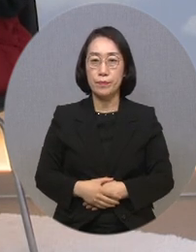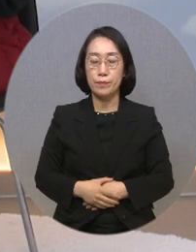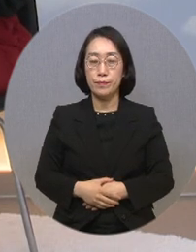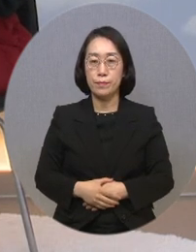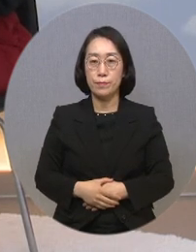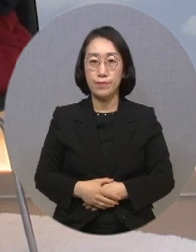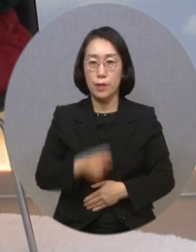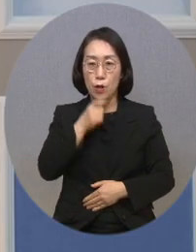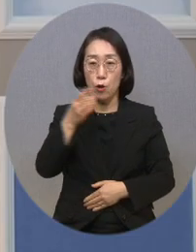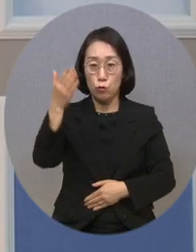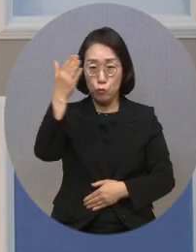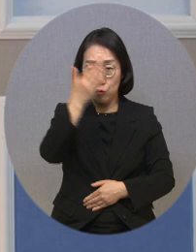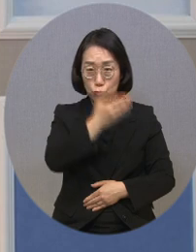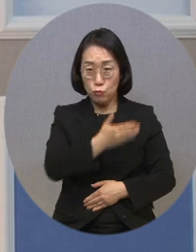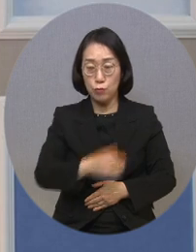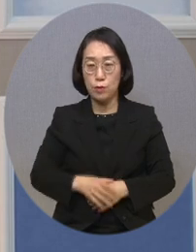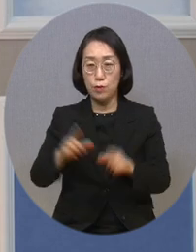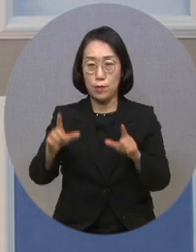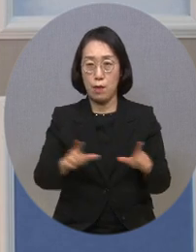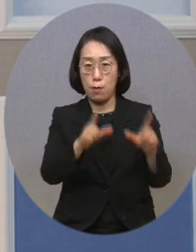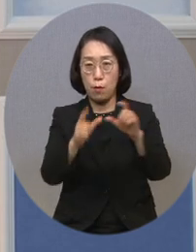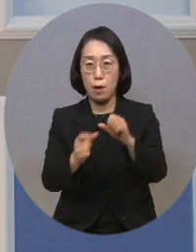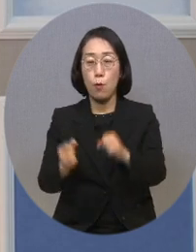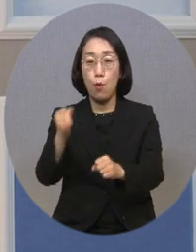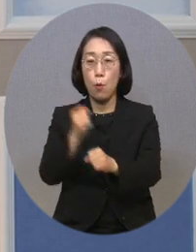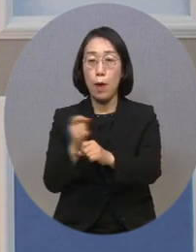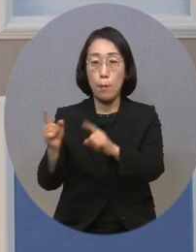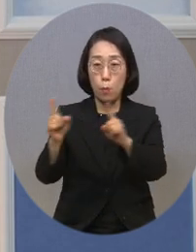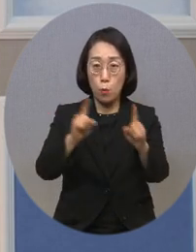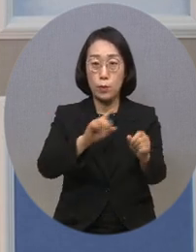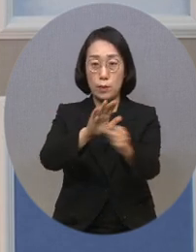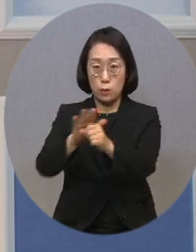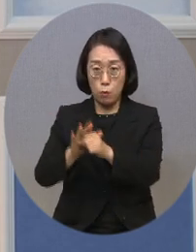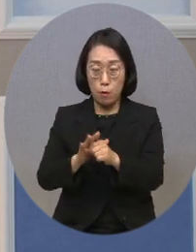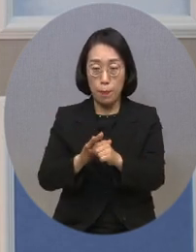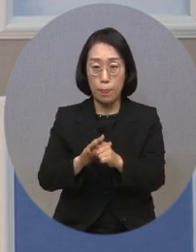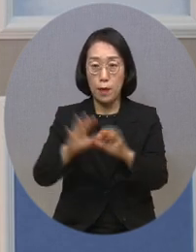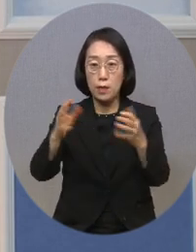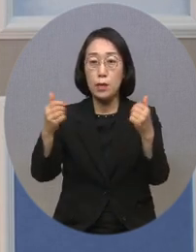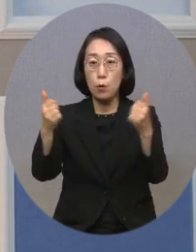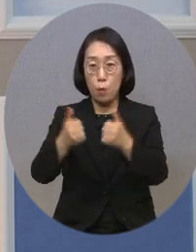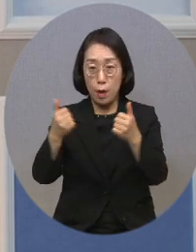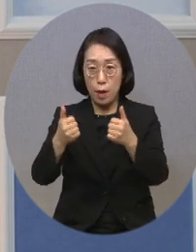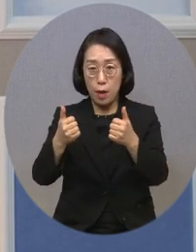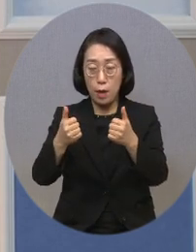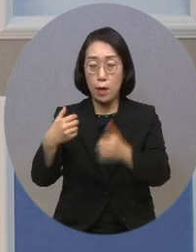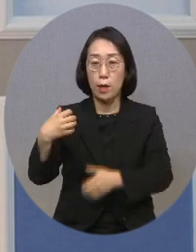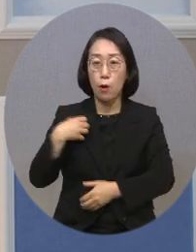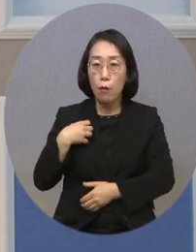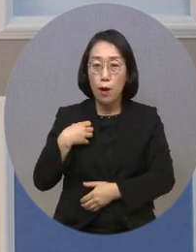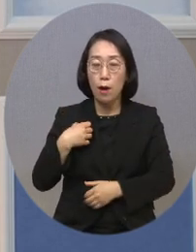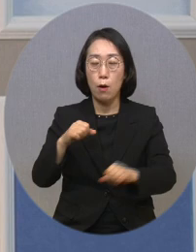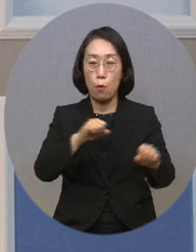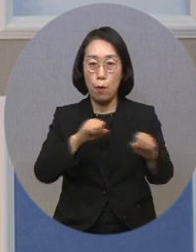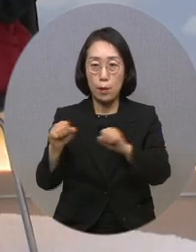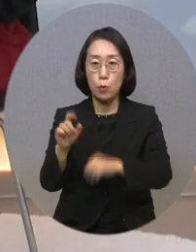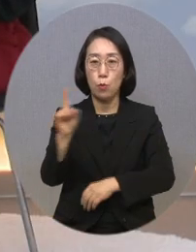그 여수시 일상회복 지원에 대한 의회의 노력과 역할이 많다고 들었는데요. 혹시 소개해 주실 수